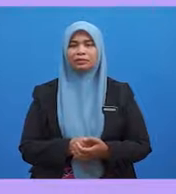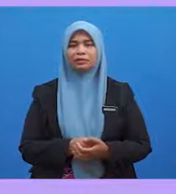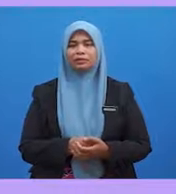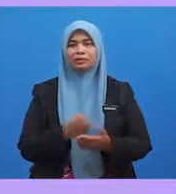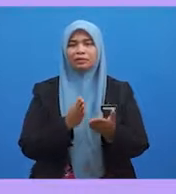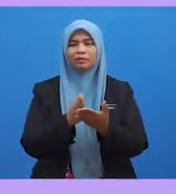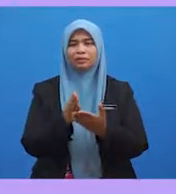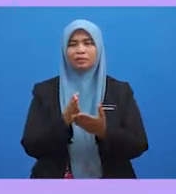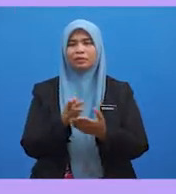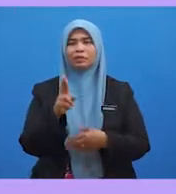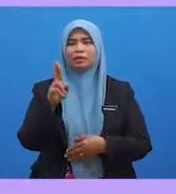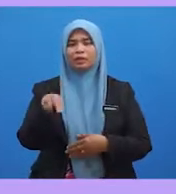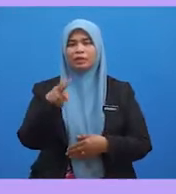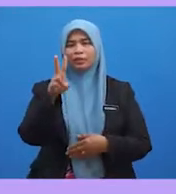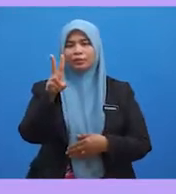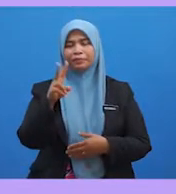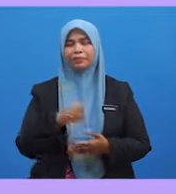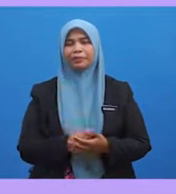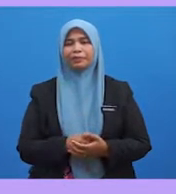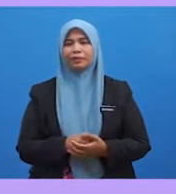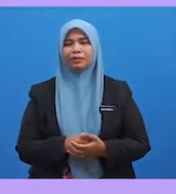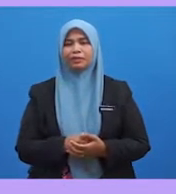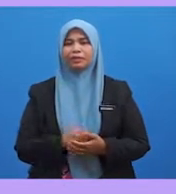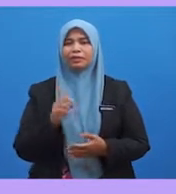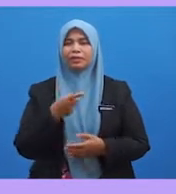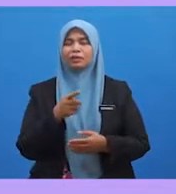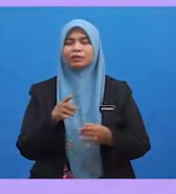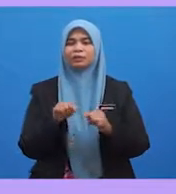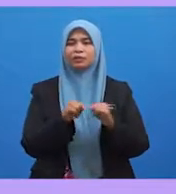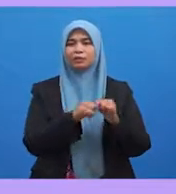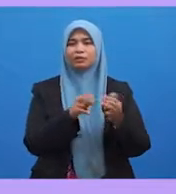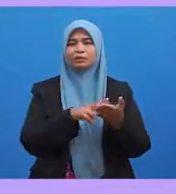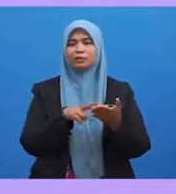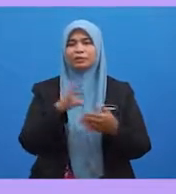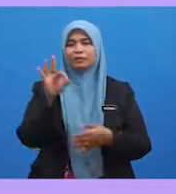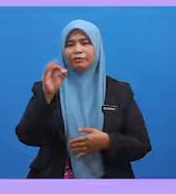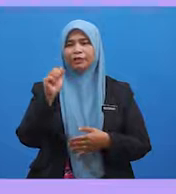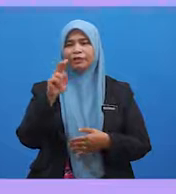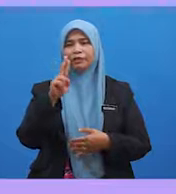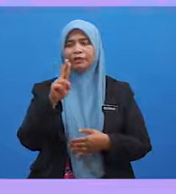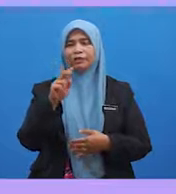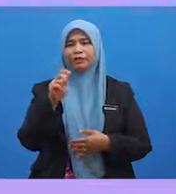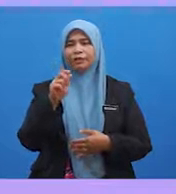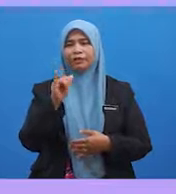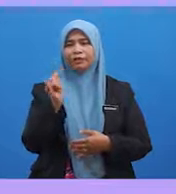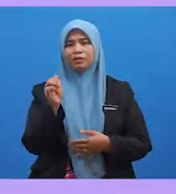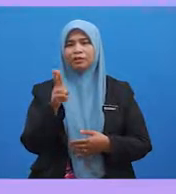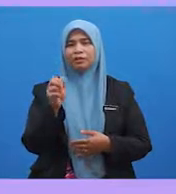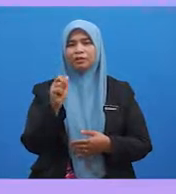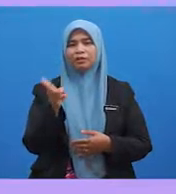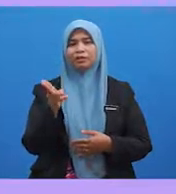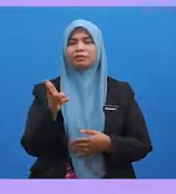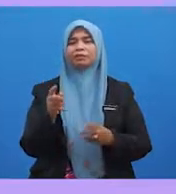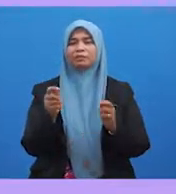Seterusnya, pada rakaat kedua, kita juga membaca surah Al-Fatihah seperti dalam rakaat